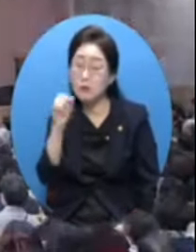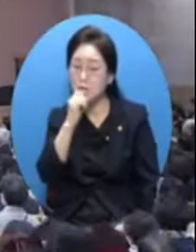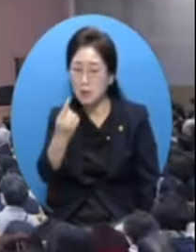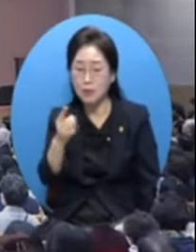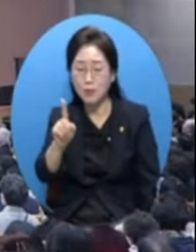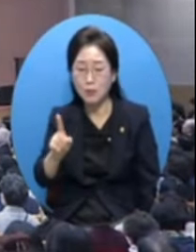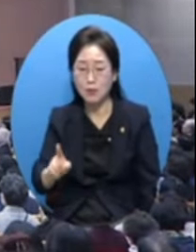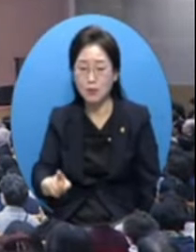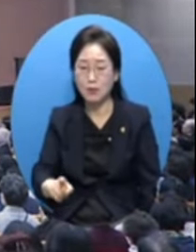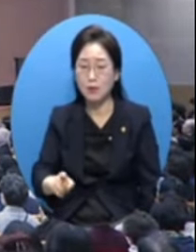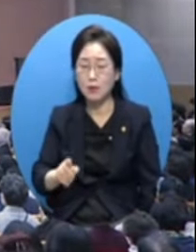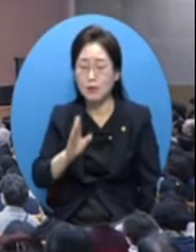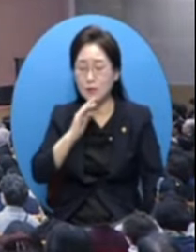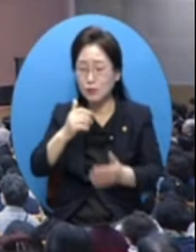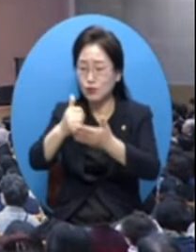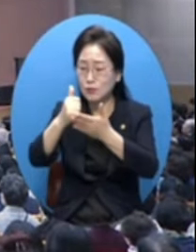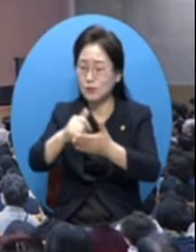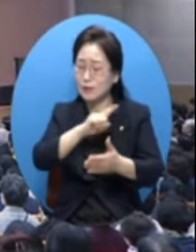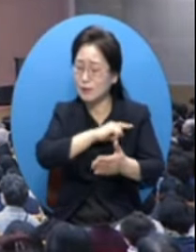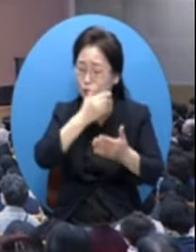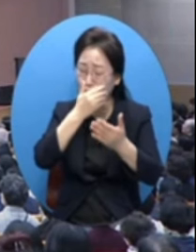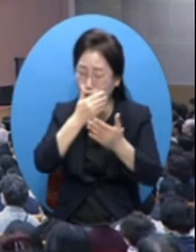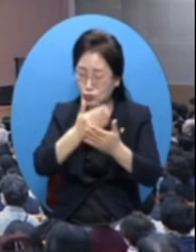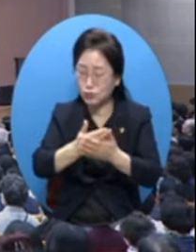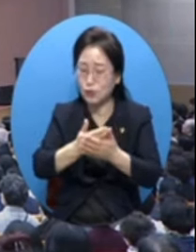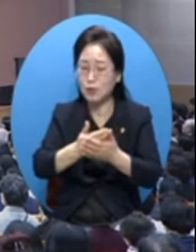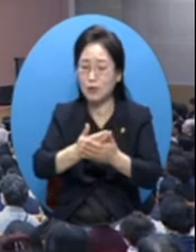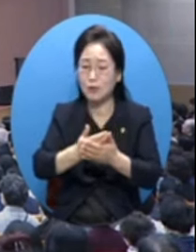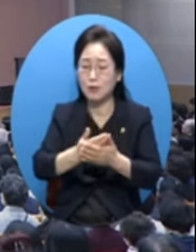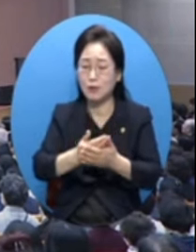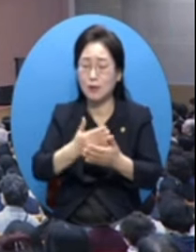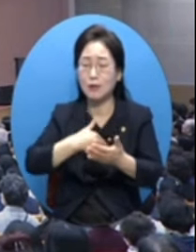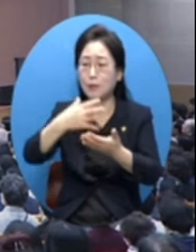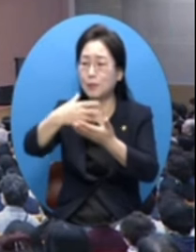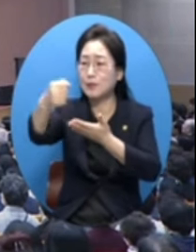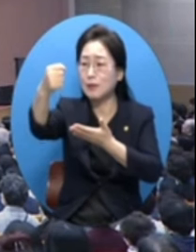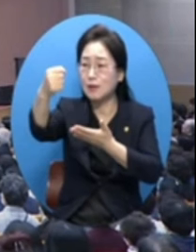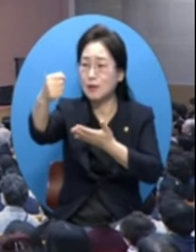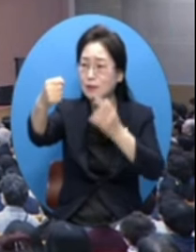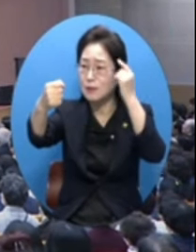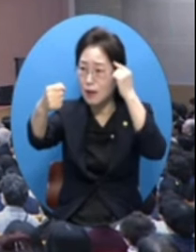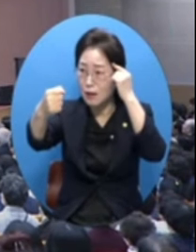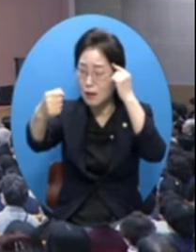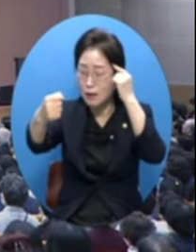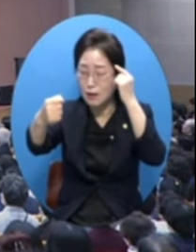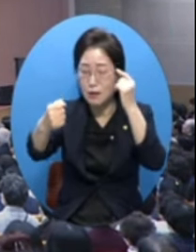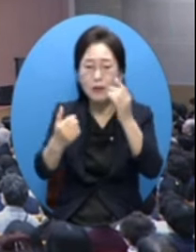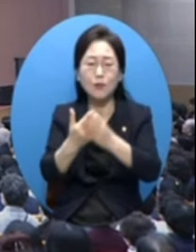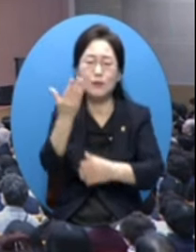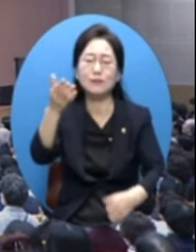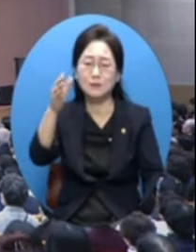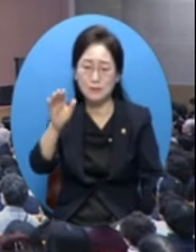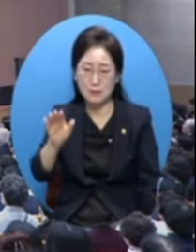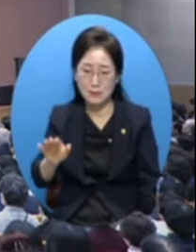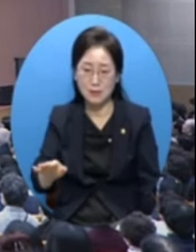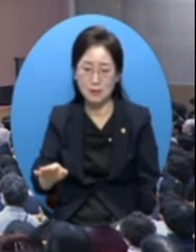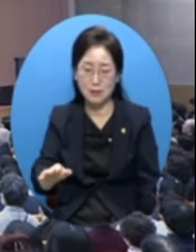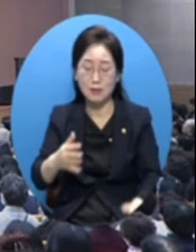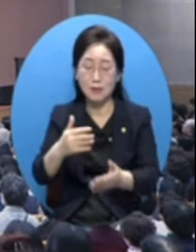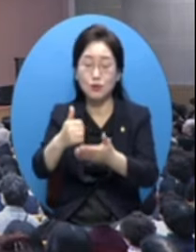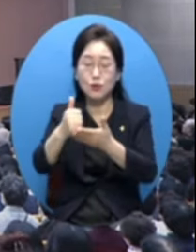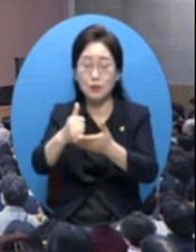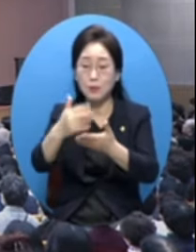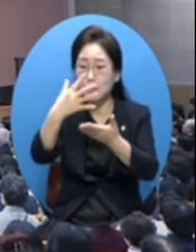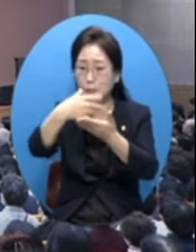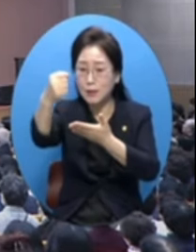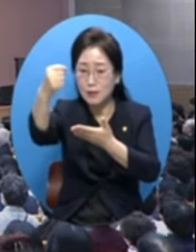가장 소중하고 귀한 것을 내게서 빼앗아 간다는 생각이 들었지만은 주님이 그